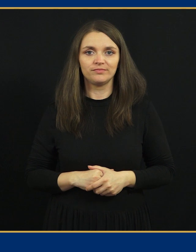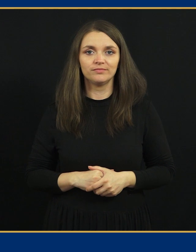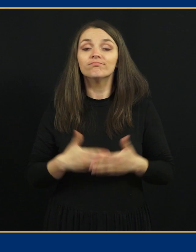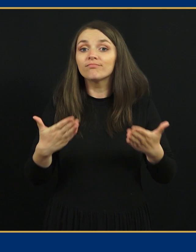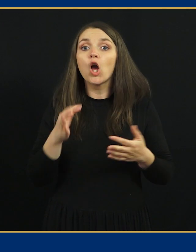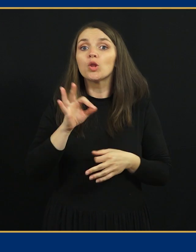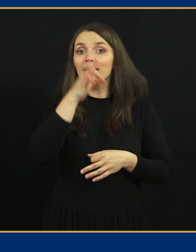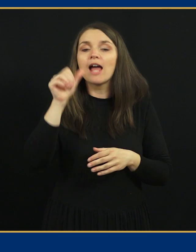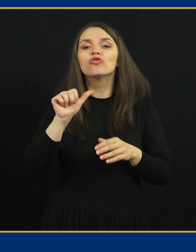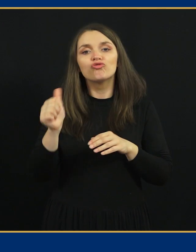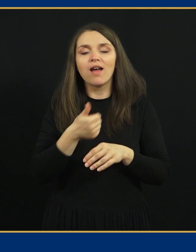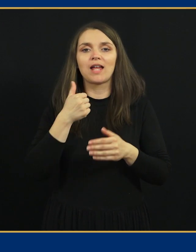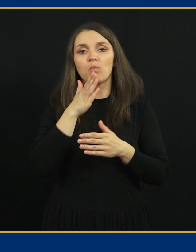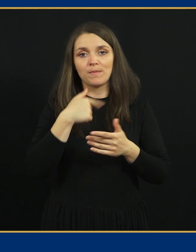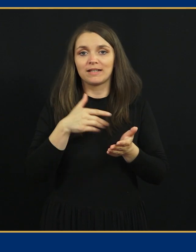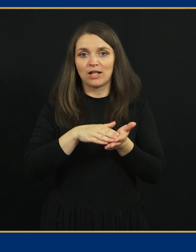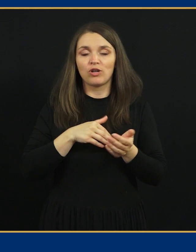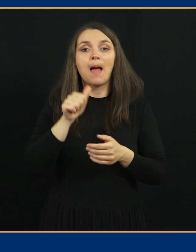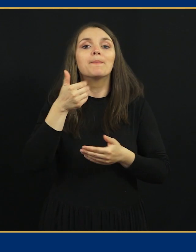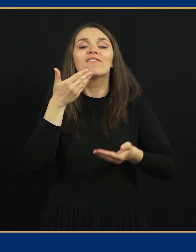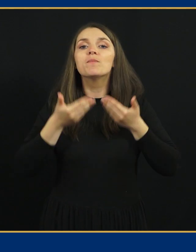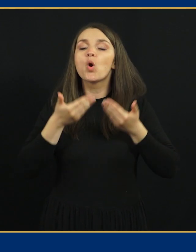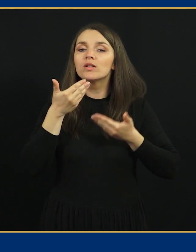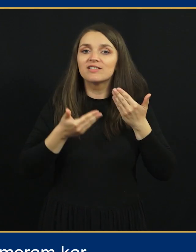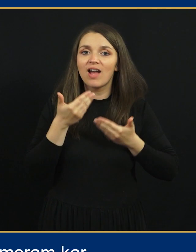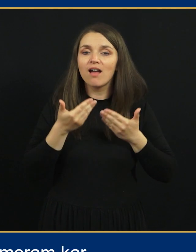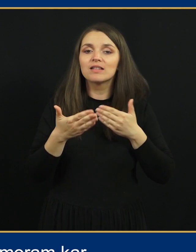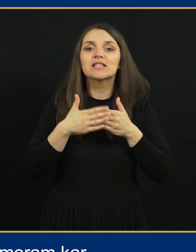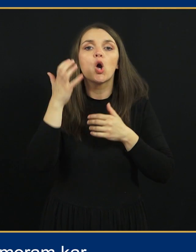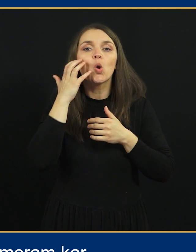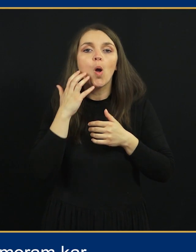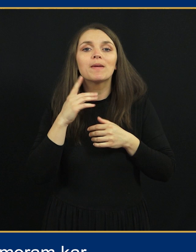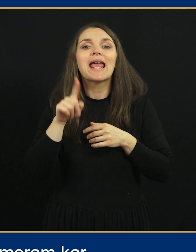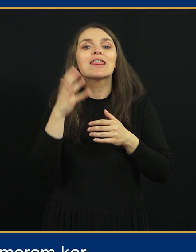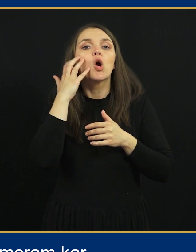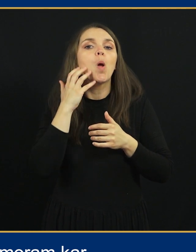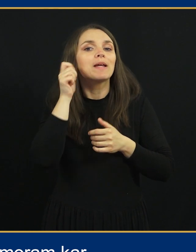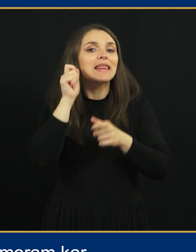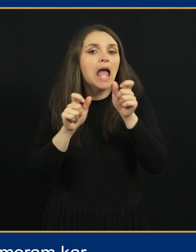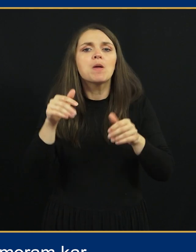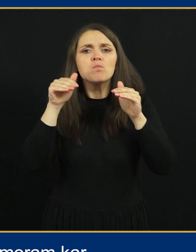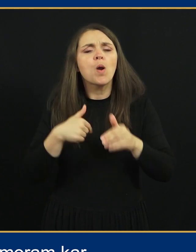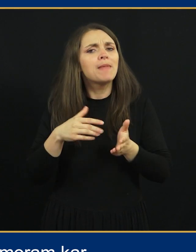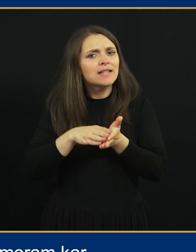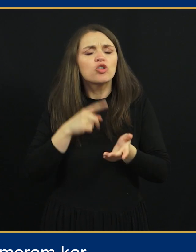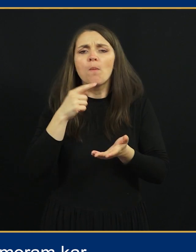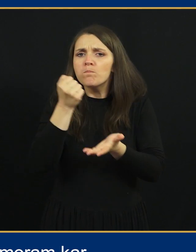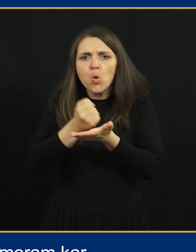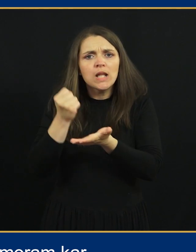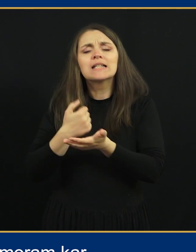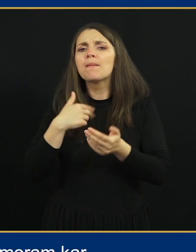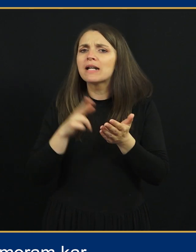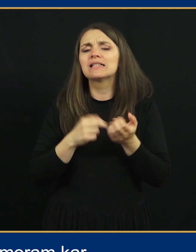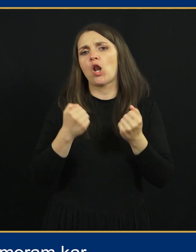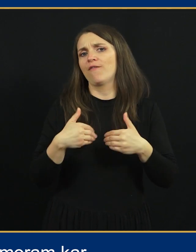Evo, dober dan še enkrat, bom jaz začela. Prvi posvet z Romi in Romkinjami. Moram